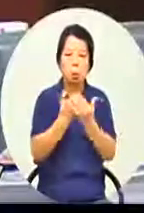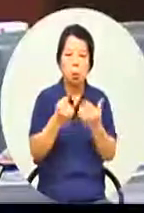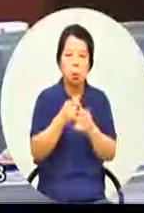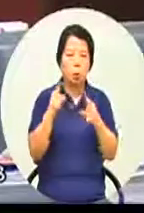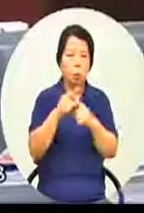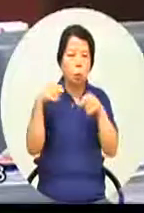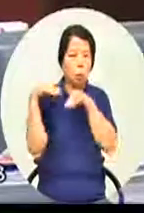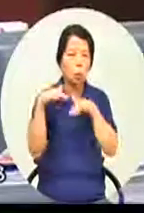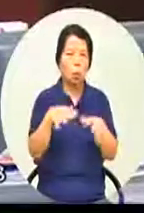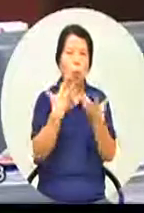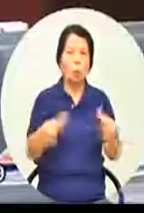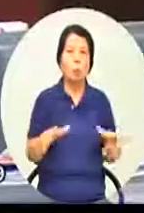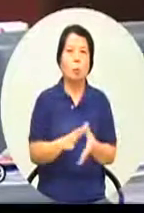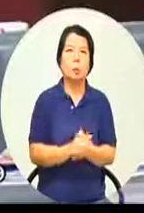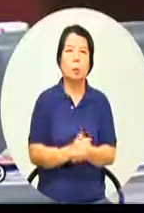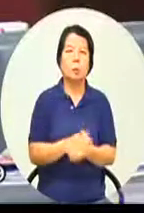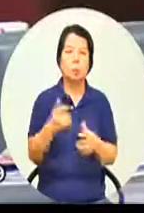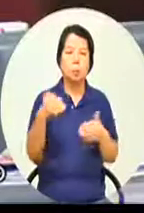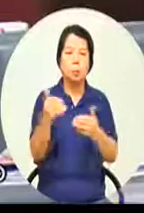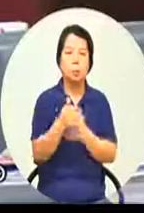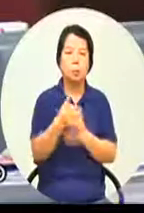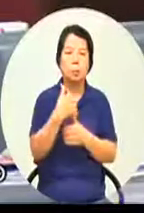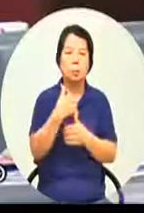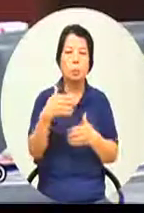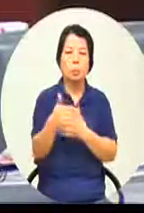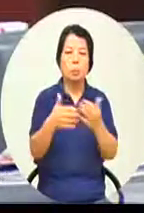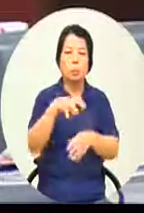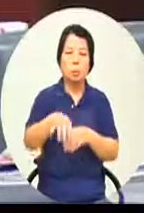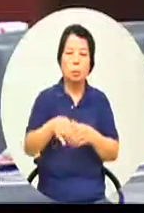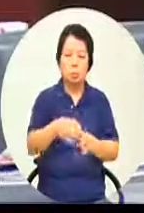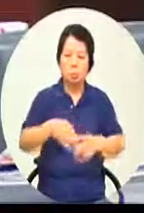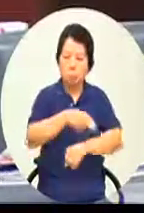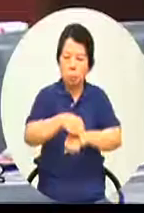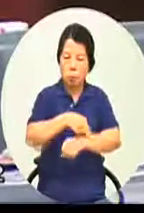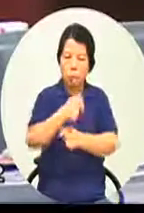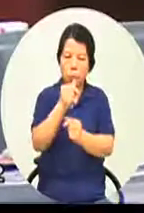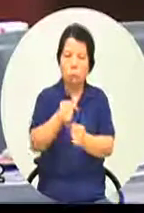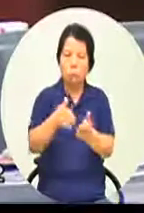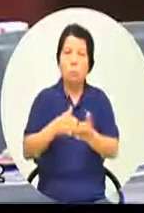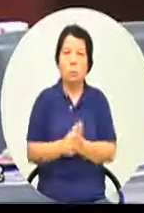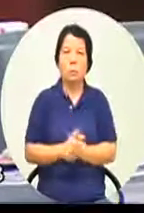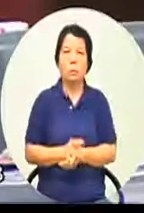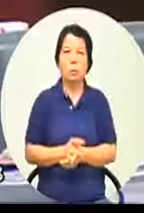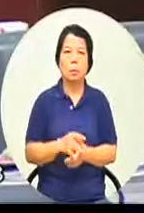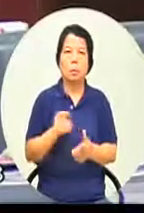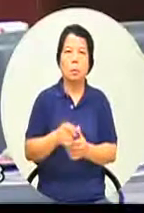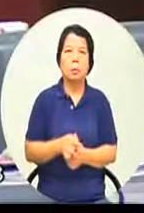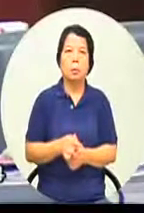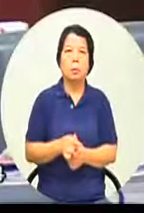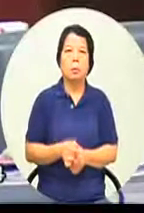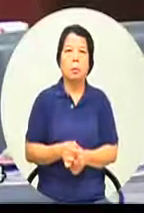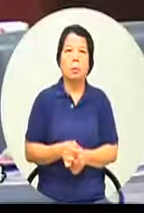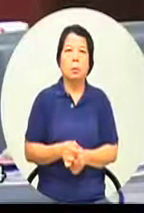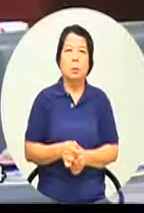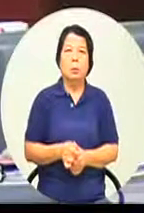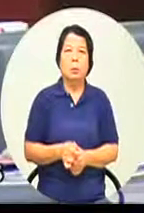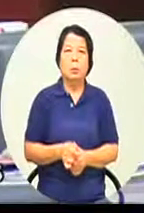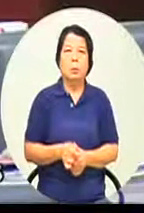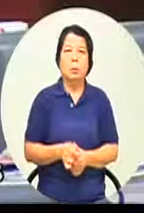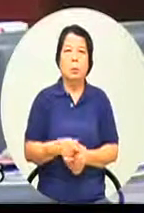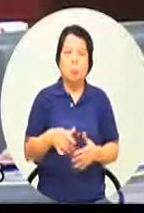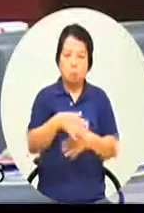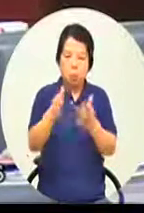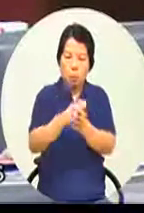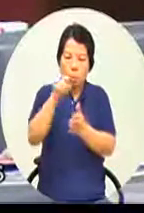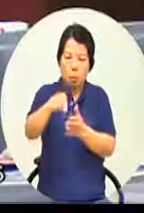这个很爱请交通局好好规划。那再过来就是先锋路未扩宽前的停车空间规划，这个部分在